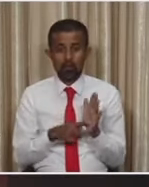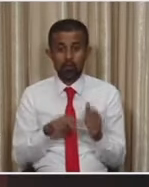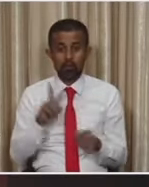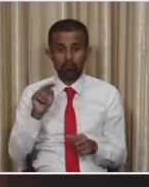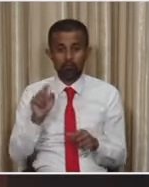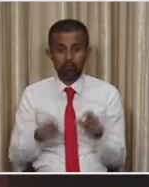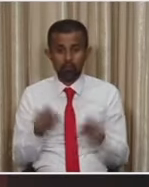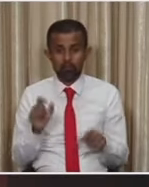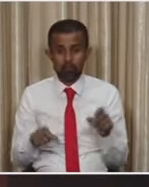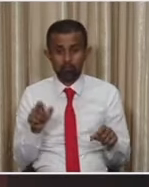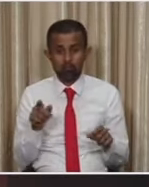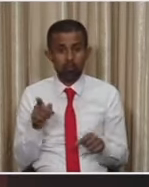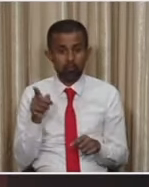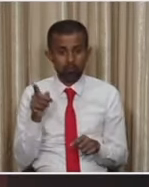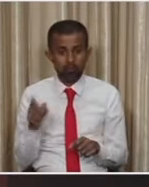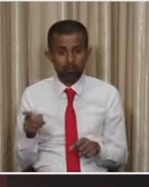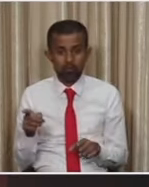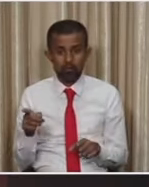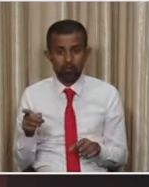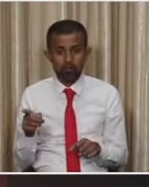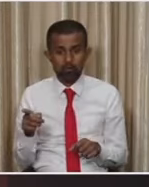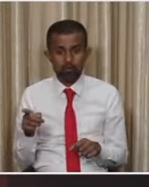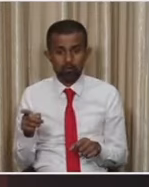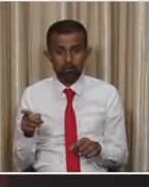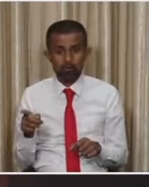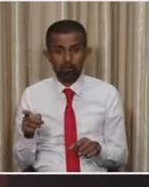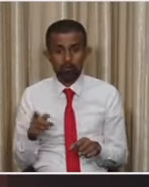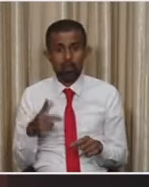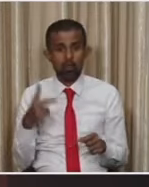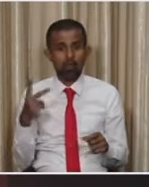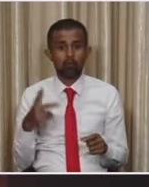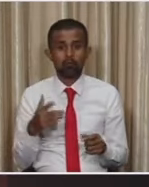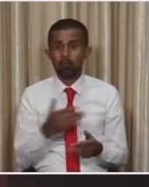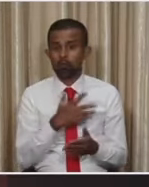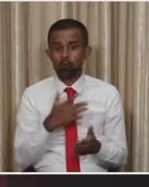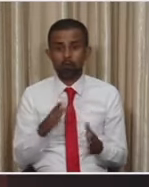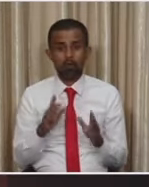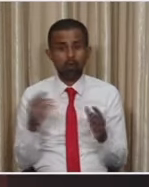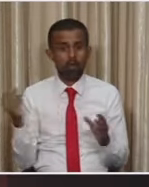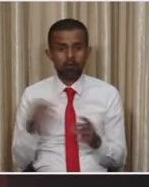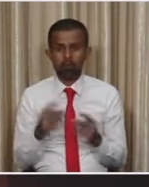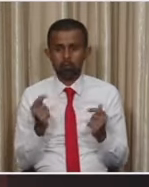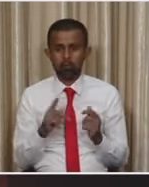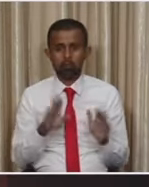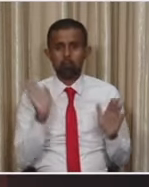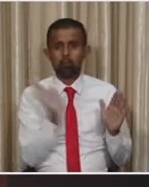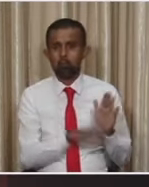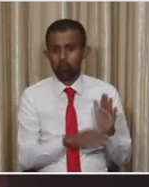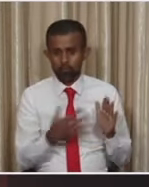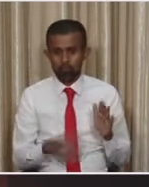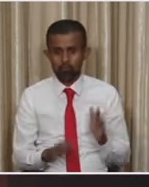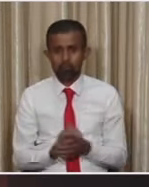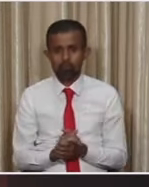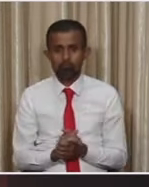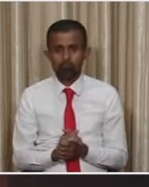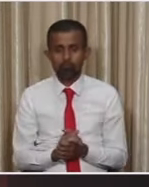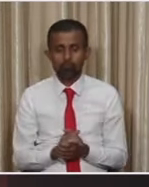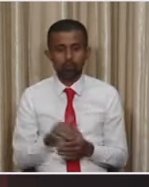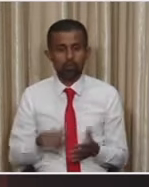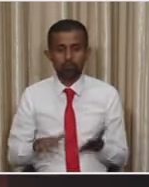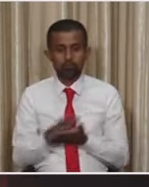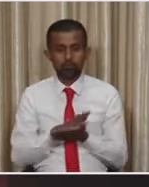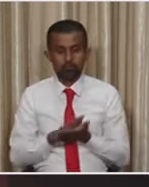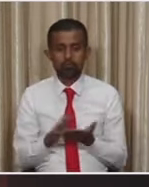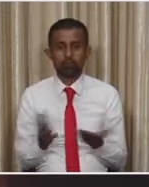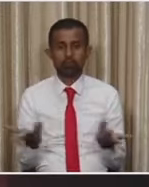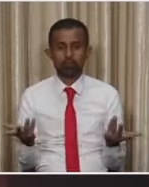120,000 වෙනුවෙන් විශ්‍රාමිකින් වෙනුවෙන් ඒක කප්පාදු කරා. ආපු හැටියේ ගත්තු පළවෙනි තීන්දුව. ඒක අද නිවැරදි කරලත්